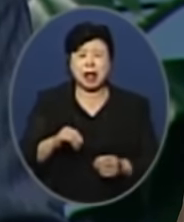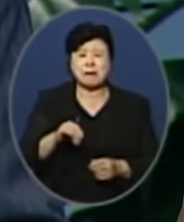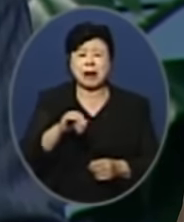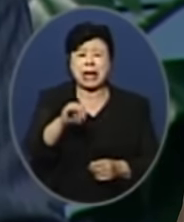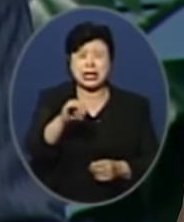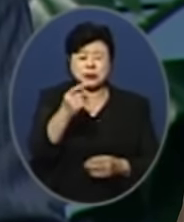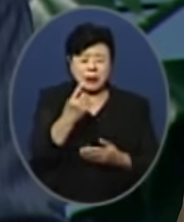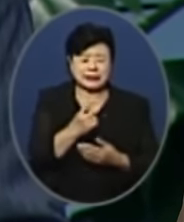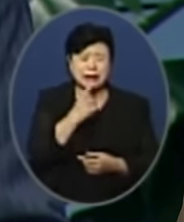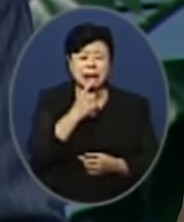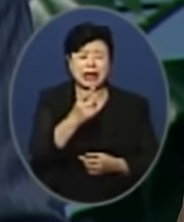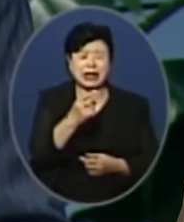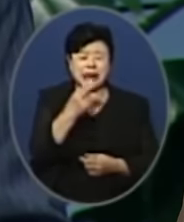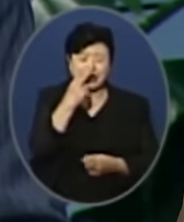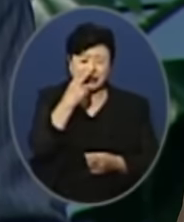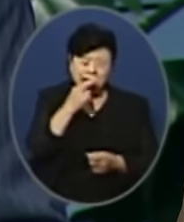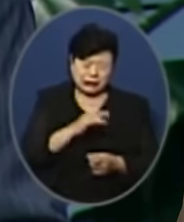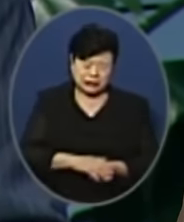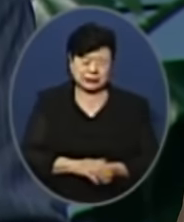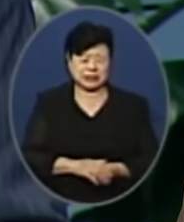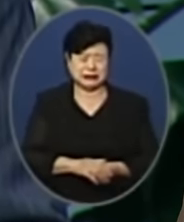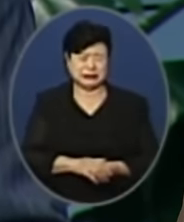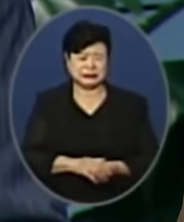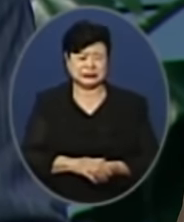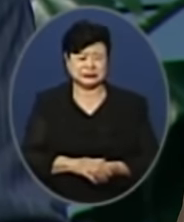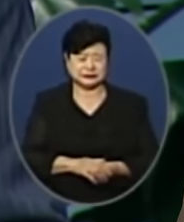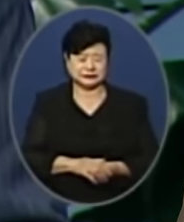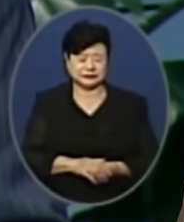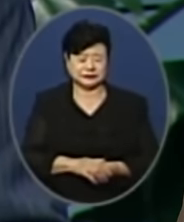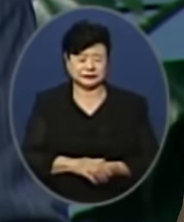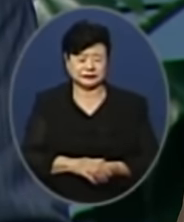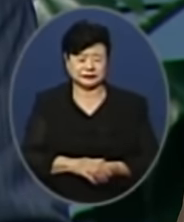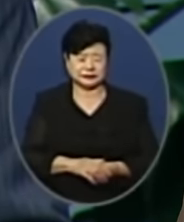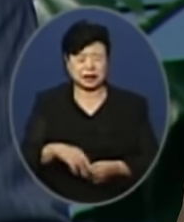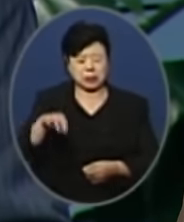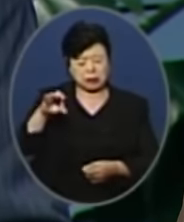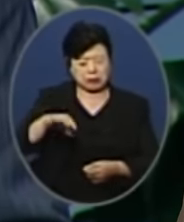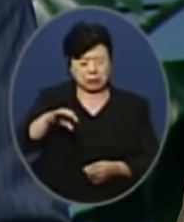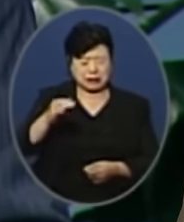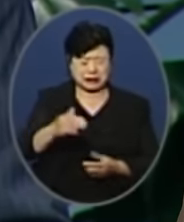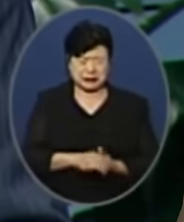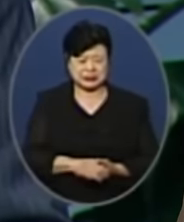못한 인생. 그렇게 되면 형편없지요.